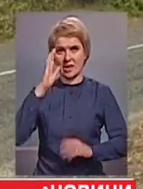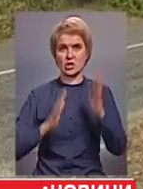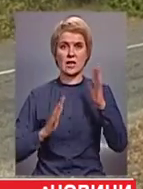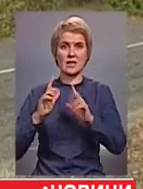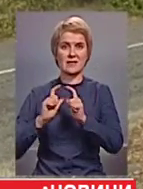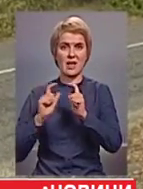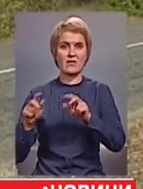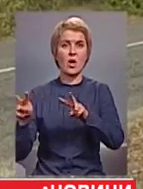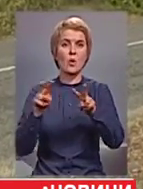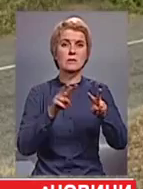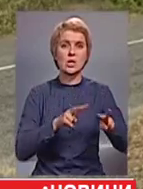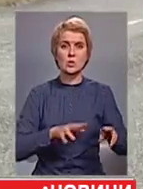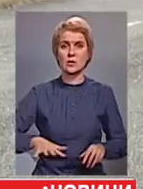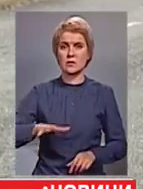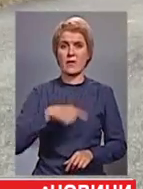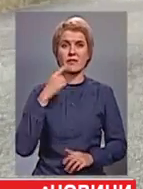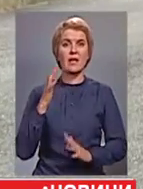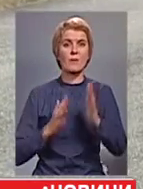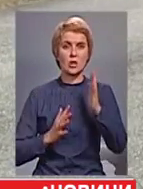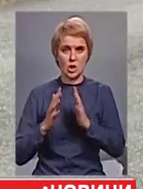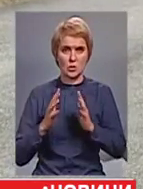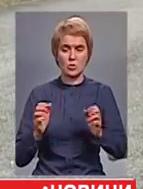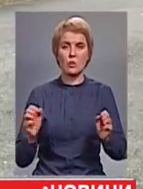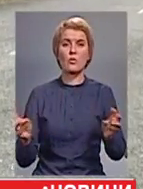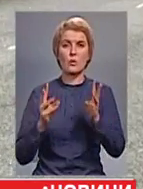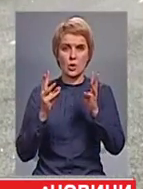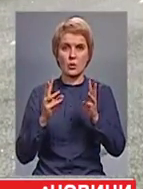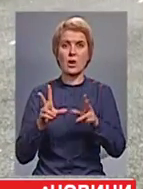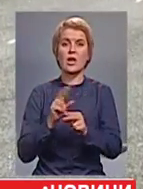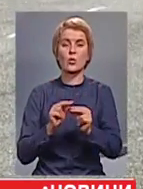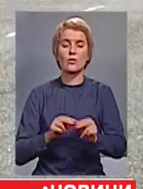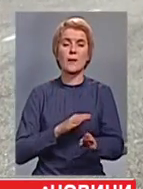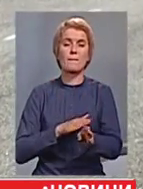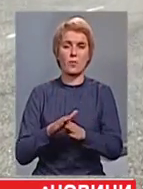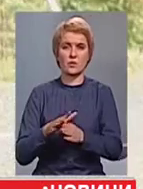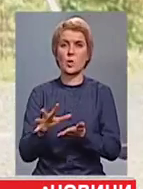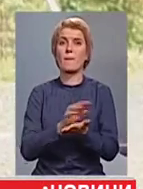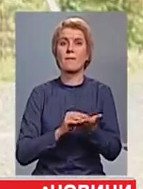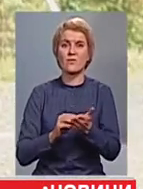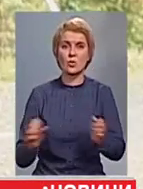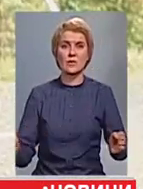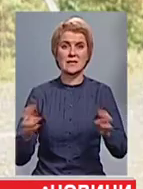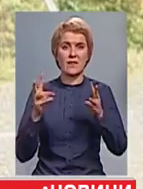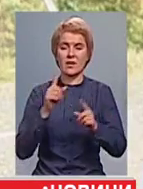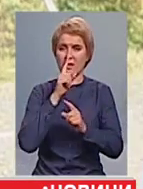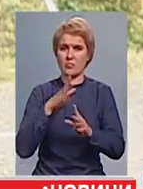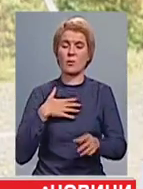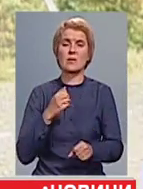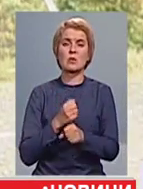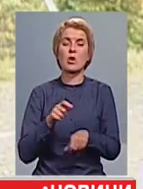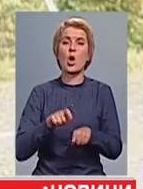обстежують територію. Запевняють, пожежу ліквідували повністю. Повторного загорання не буде. Ми зробили контрольний